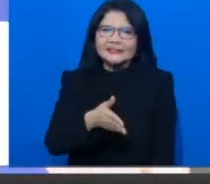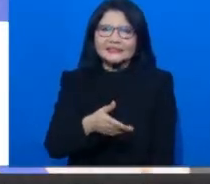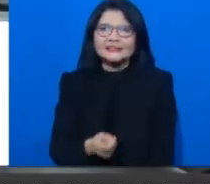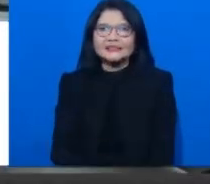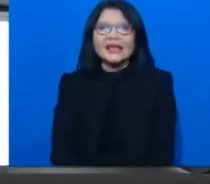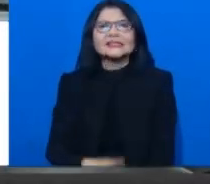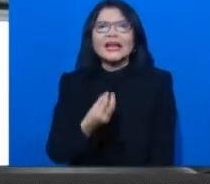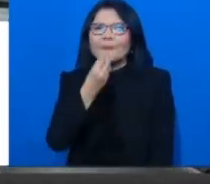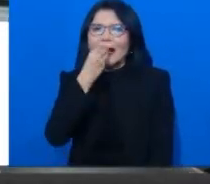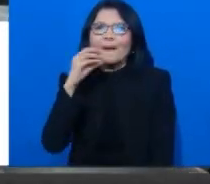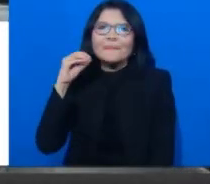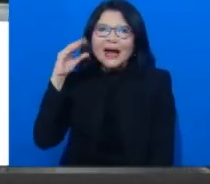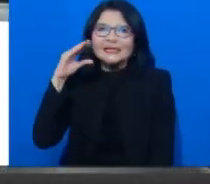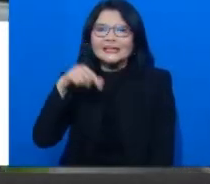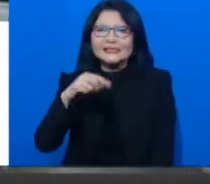sarapan sih.